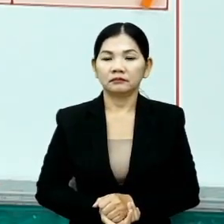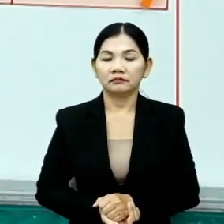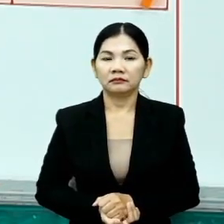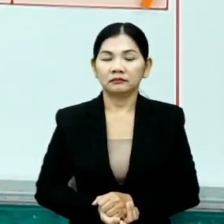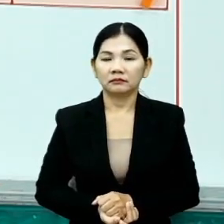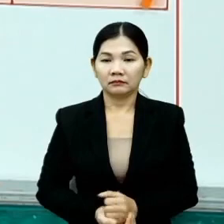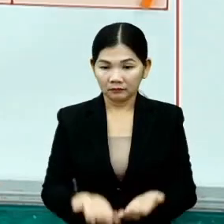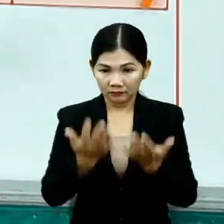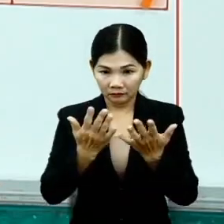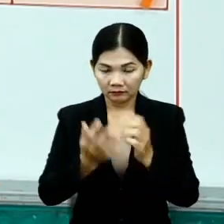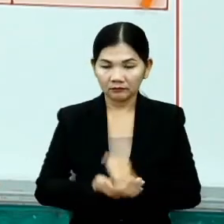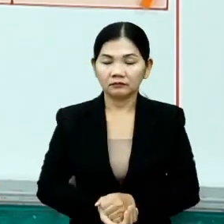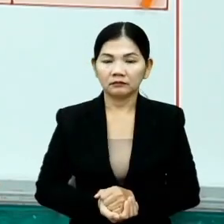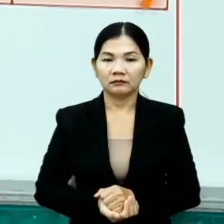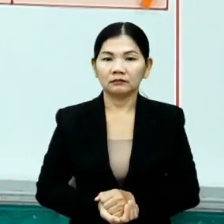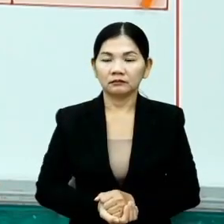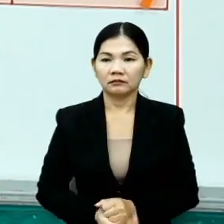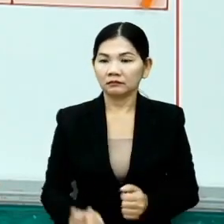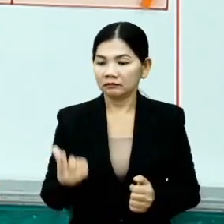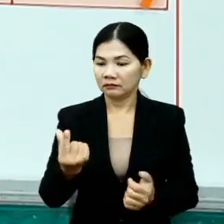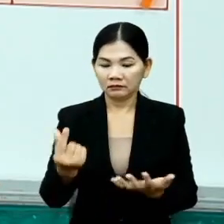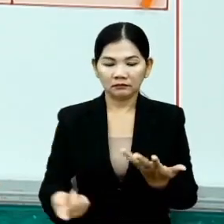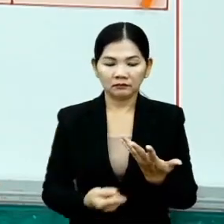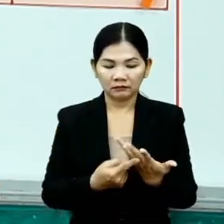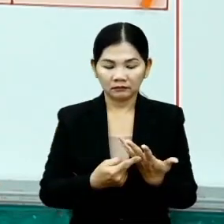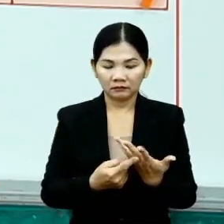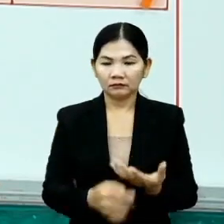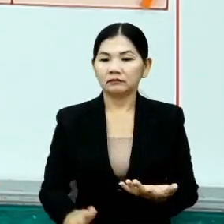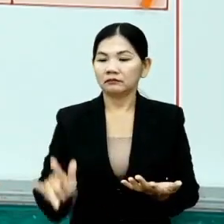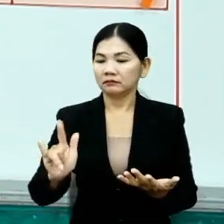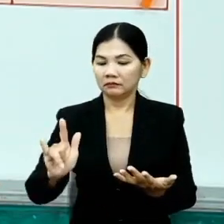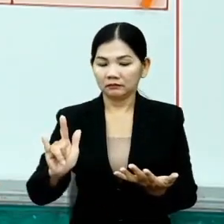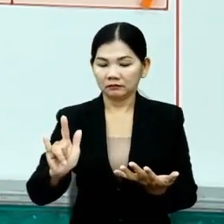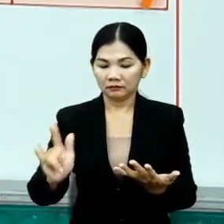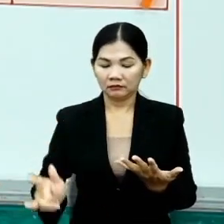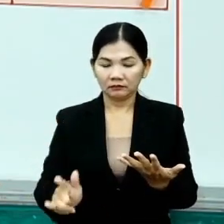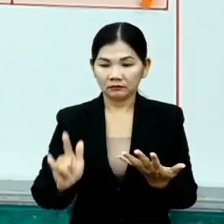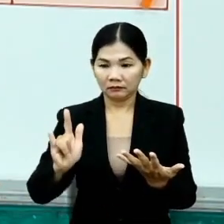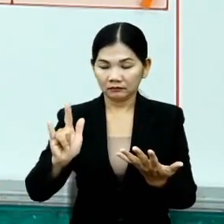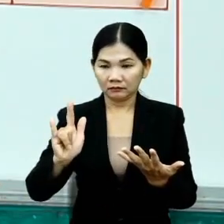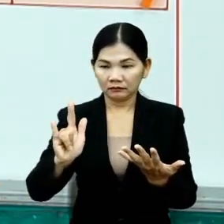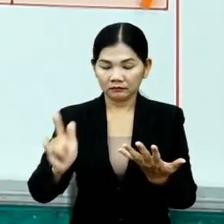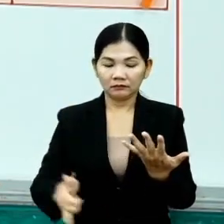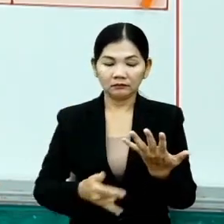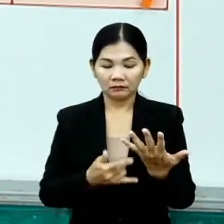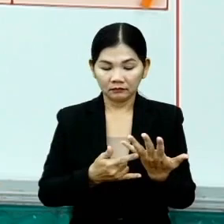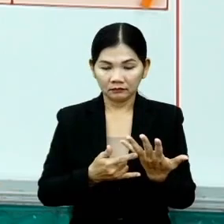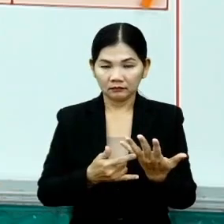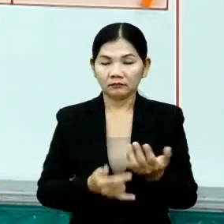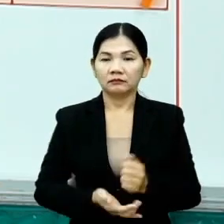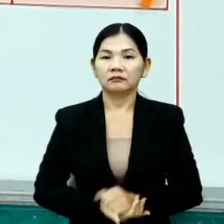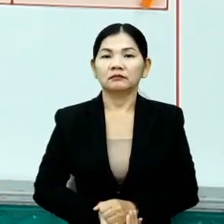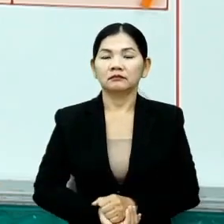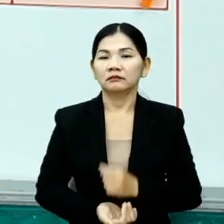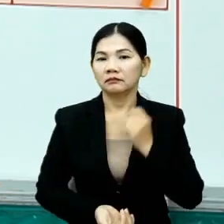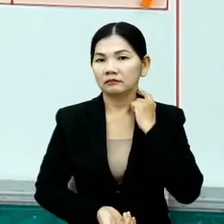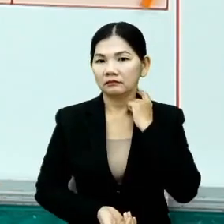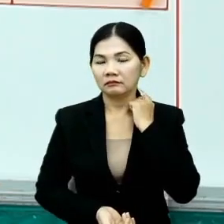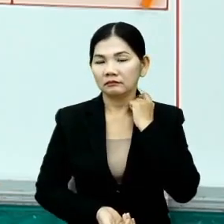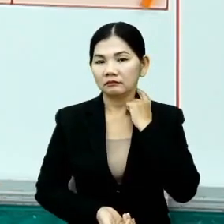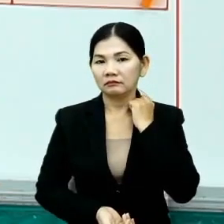vĩnh tiền toán đo ấm đầm bo ải bài đấm